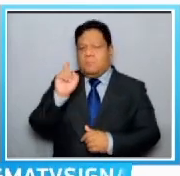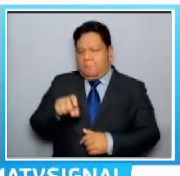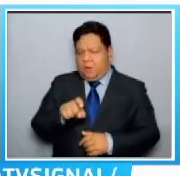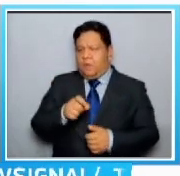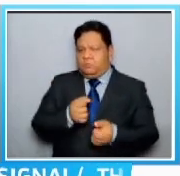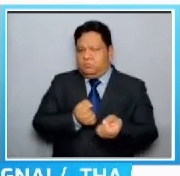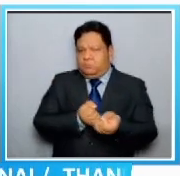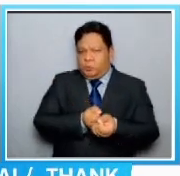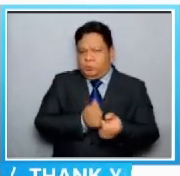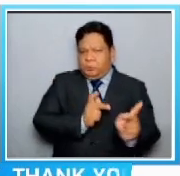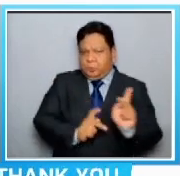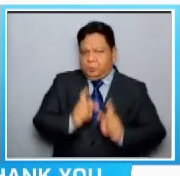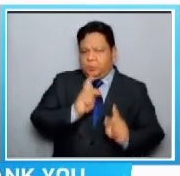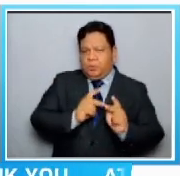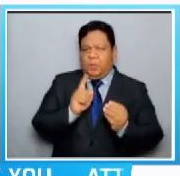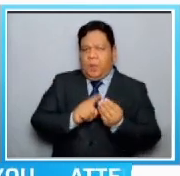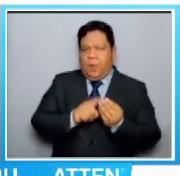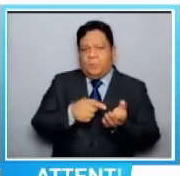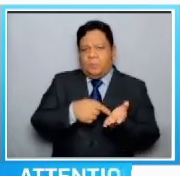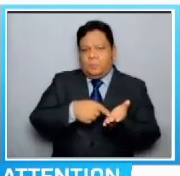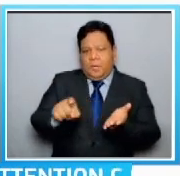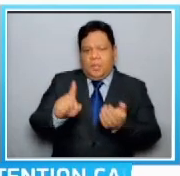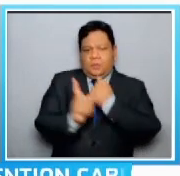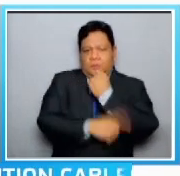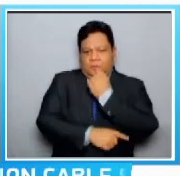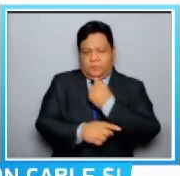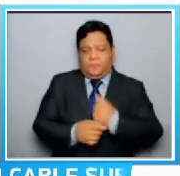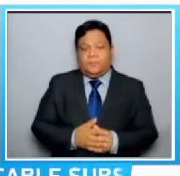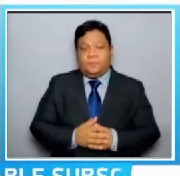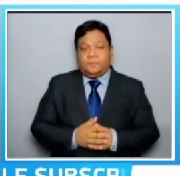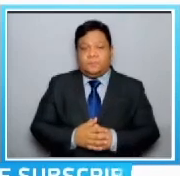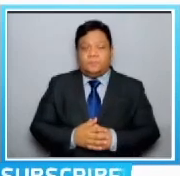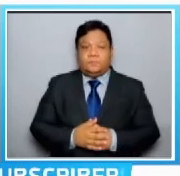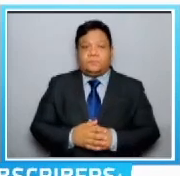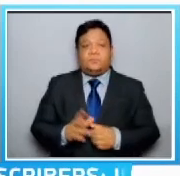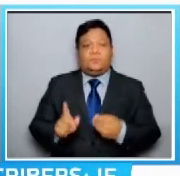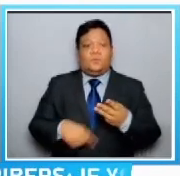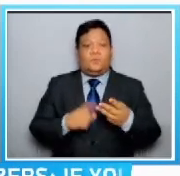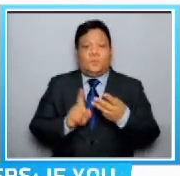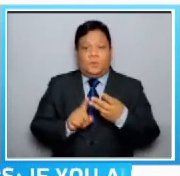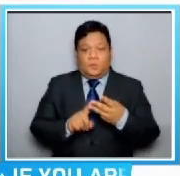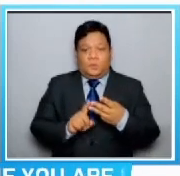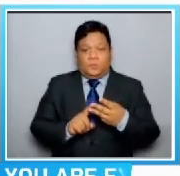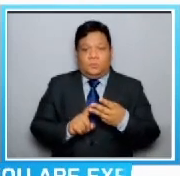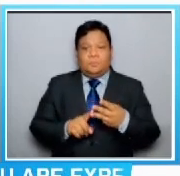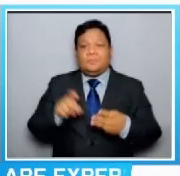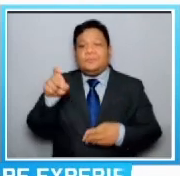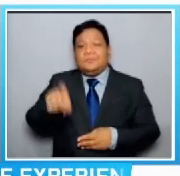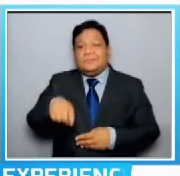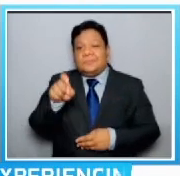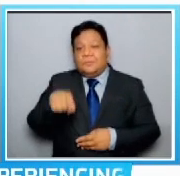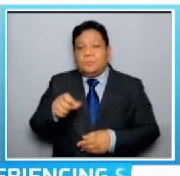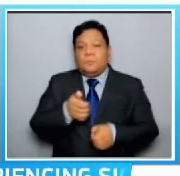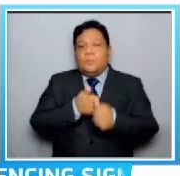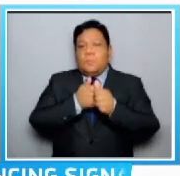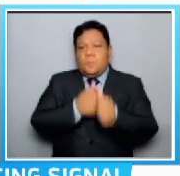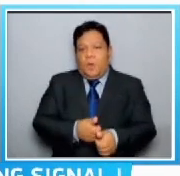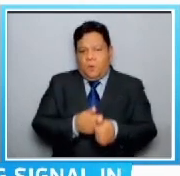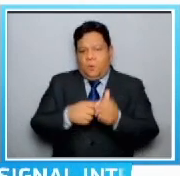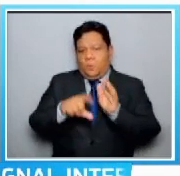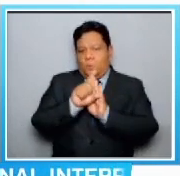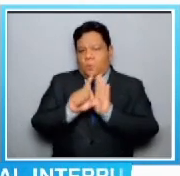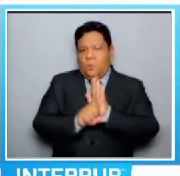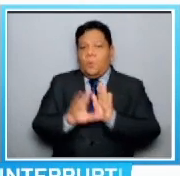bawat paglabag sa batas trapiko. Sabi naman ni Clark Padagas, dapat din ay sumunod sa batas ang mga nagpapatupad